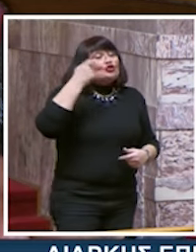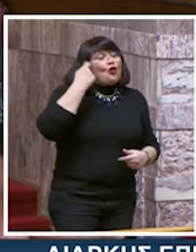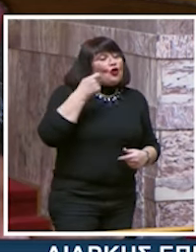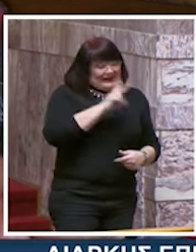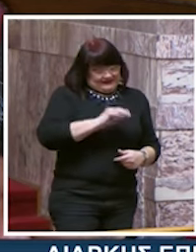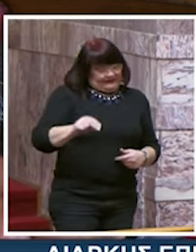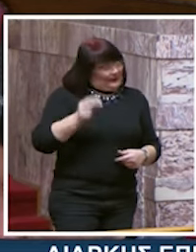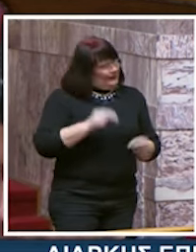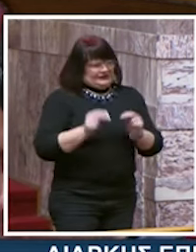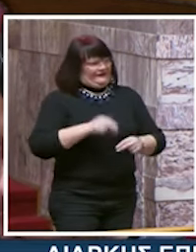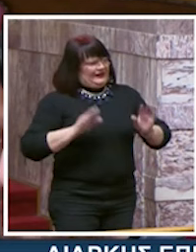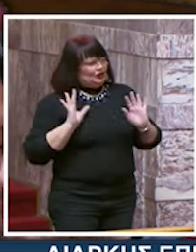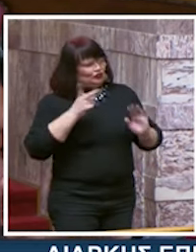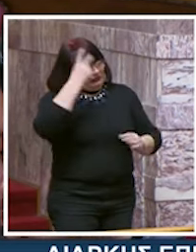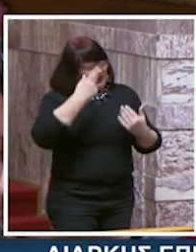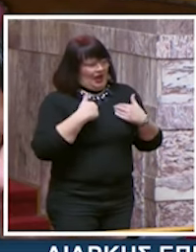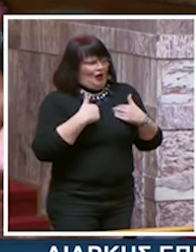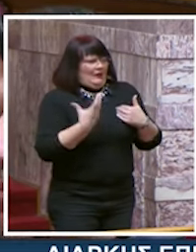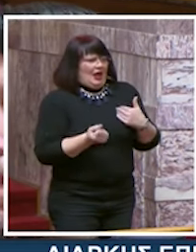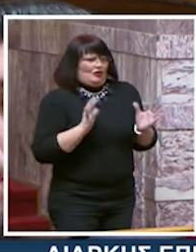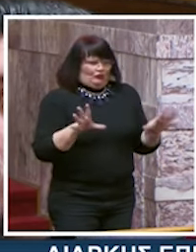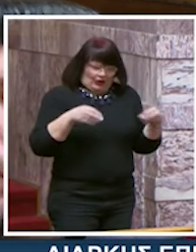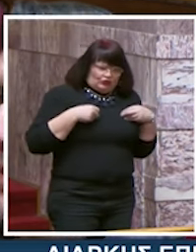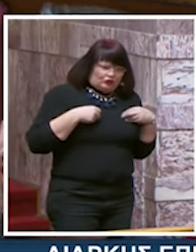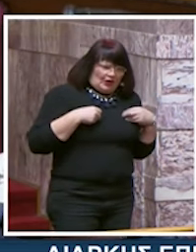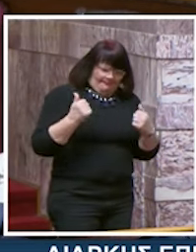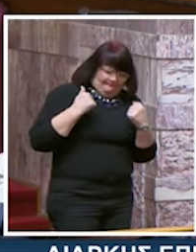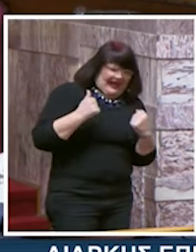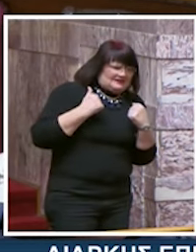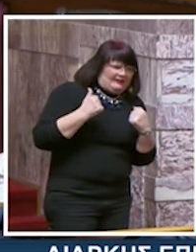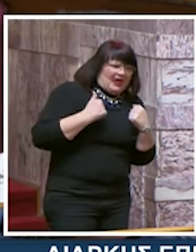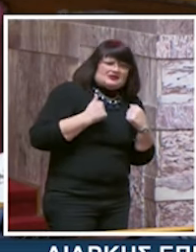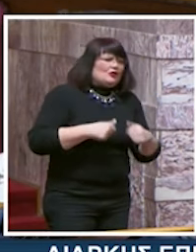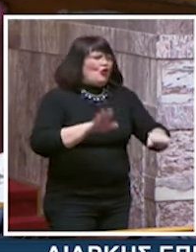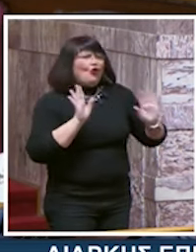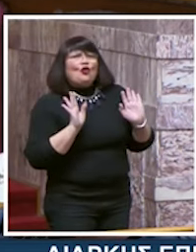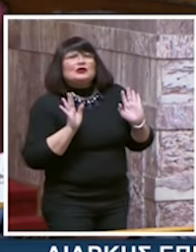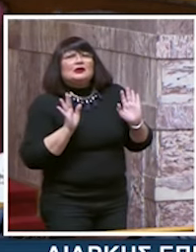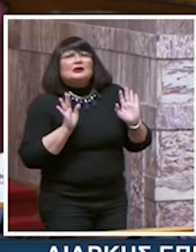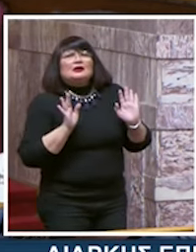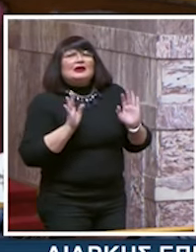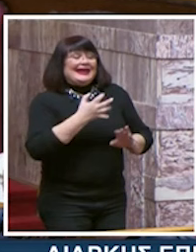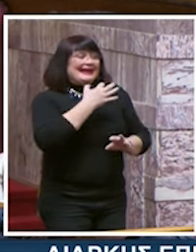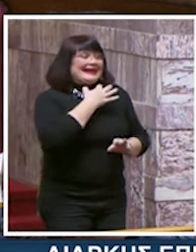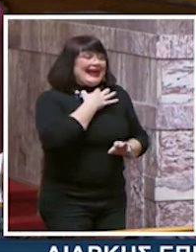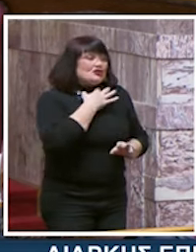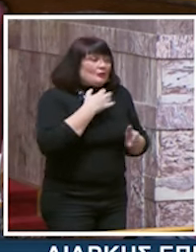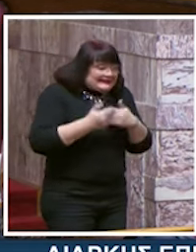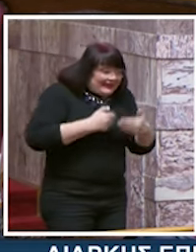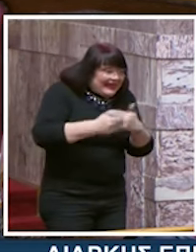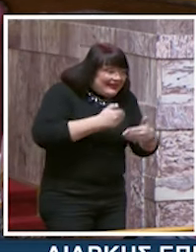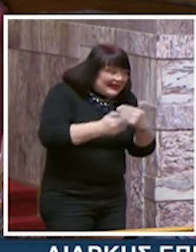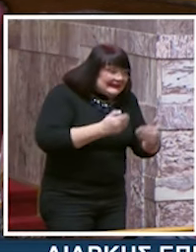περίγυρό μας. Έχουμε δικαίωμα να μην δεχόμαστε πολύμορφες πιέσεις, γι' αυτό χρειαζόμαστε μια διαδικασία